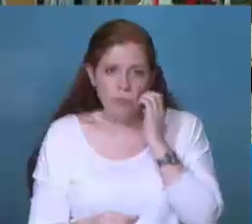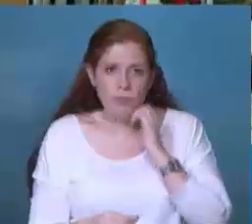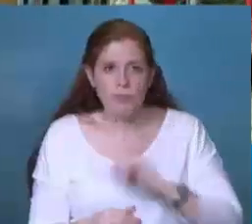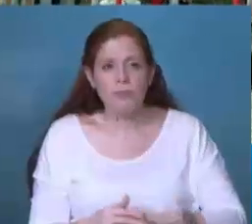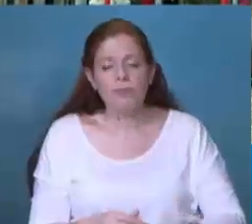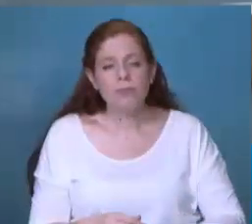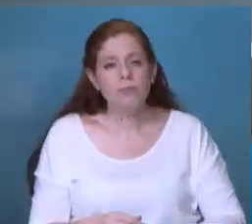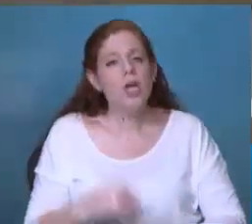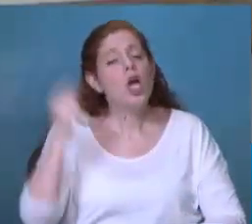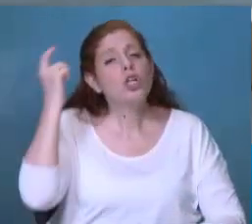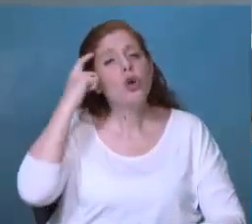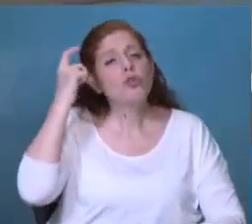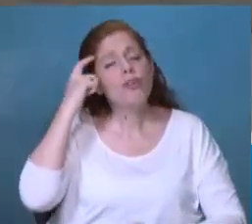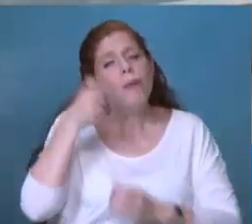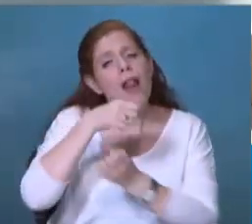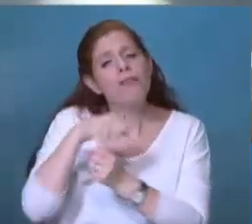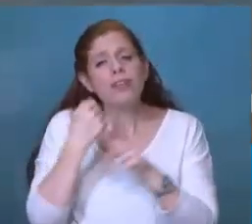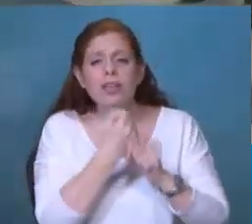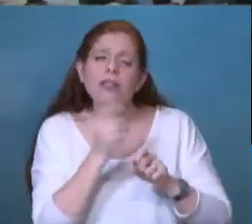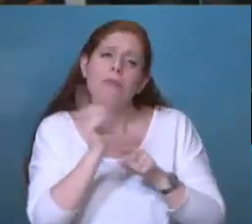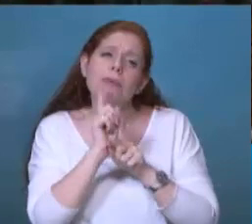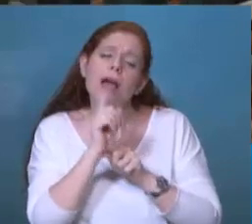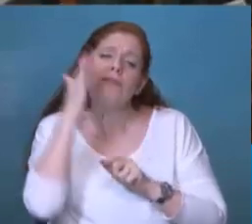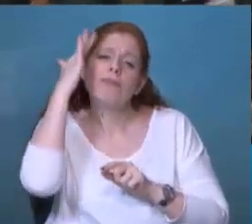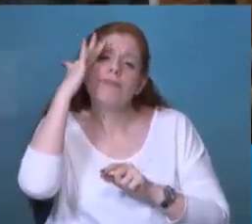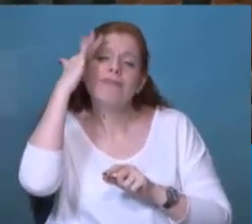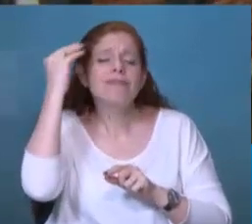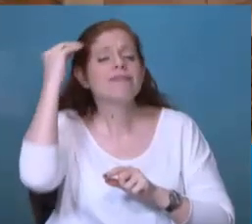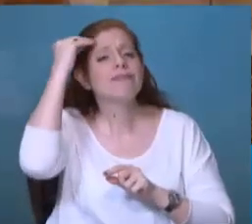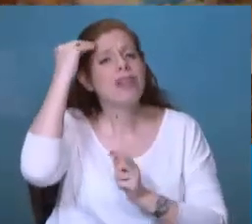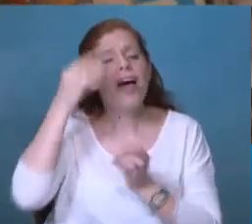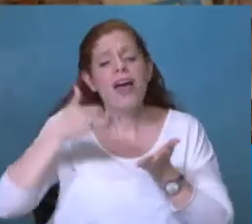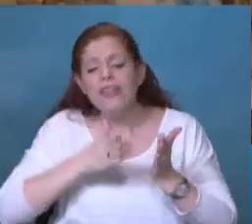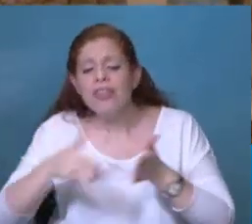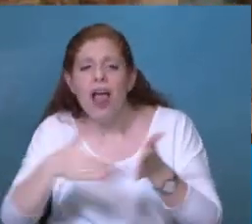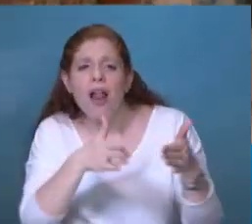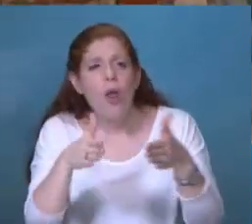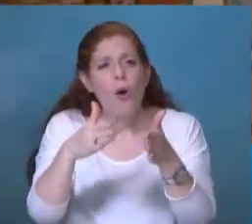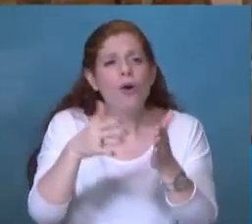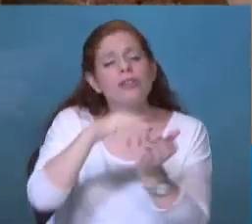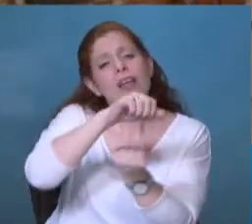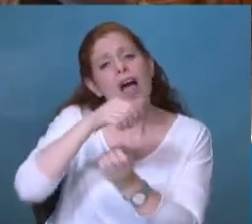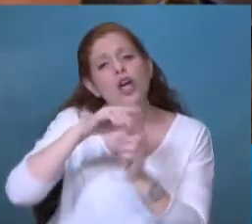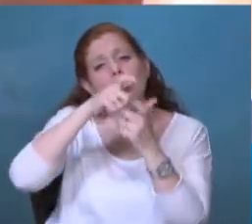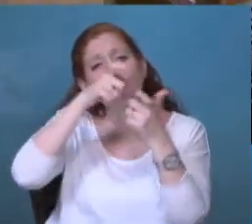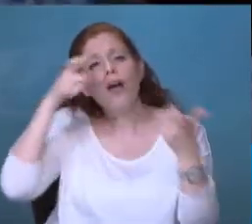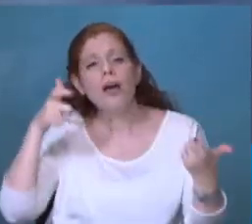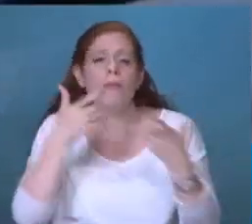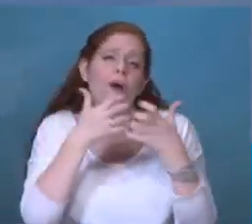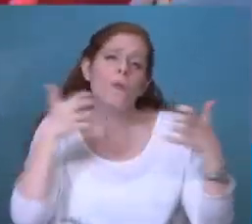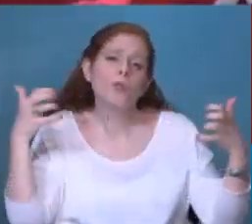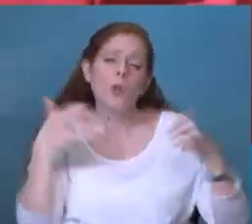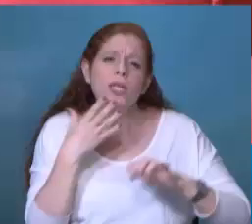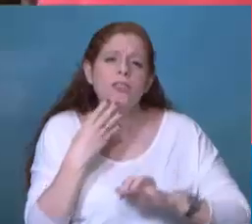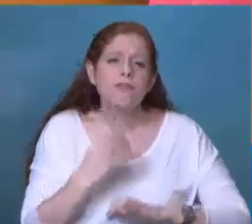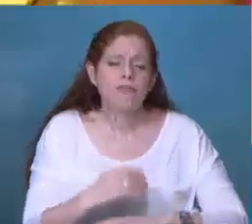כשחושבים על ונציה, מיד עולות בעיני רוחנו תמונות התעלות, הגשרים, הסמטאות הציוריות והמוזיאונים.